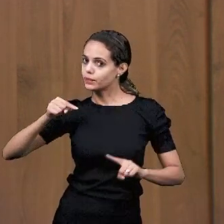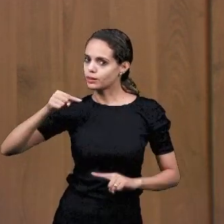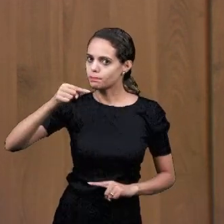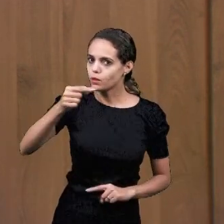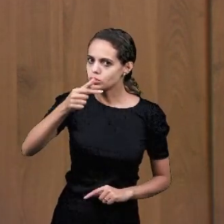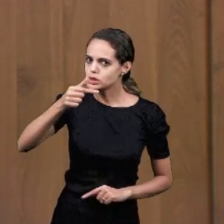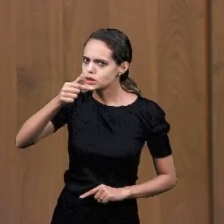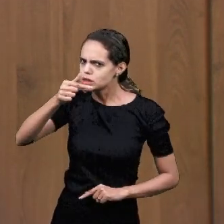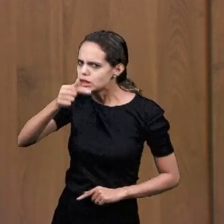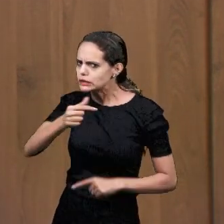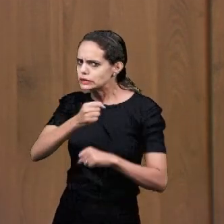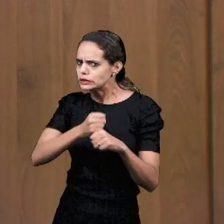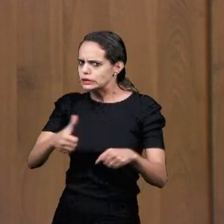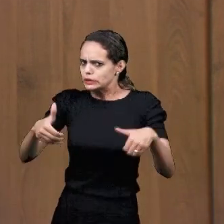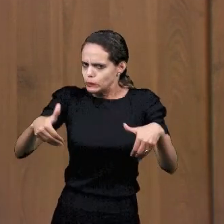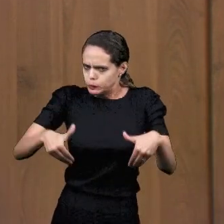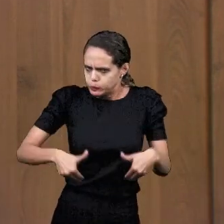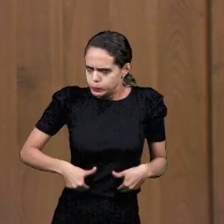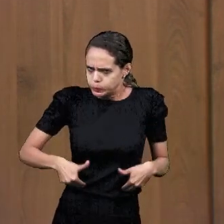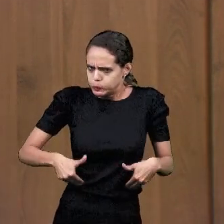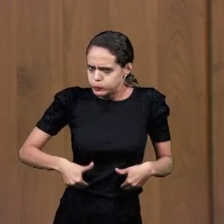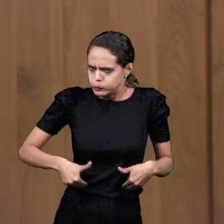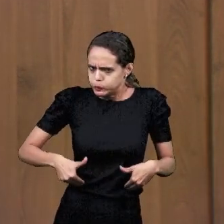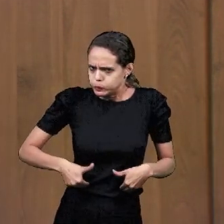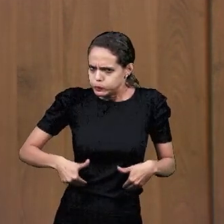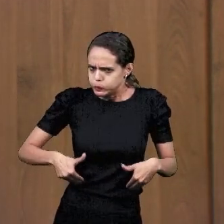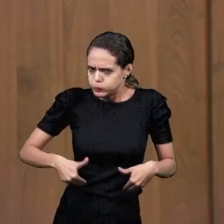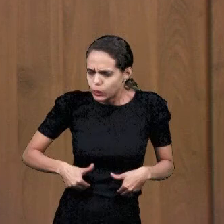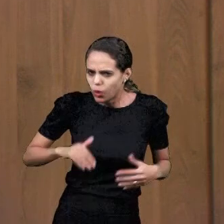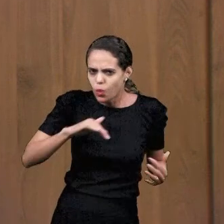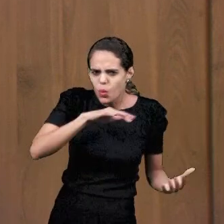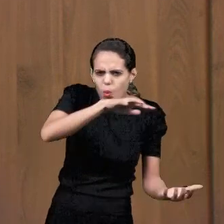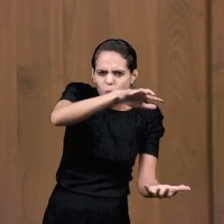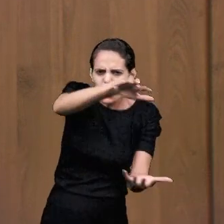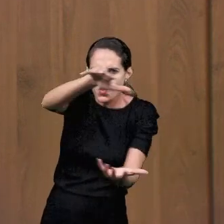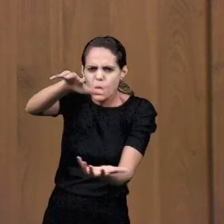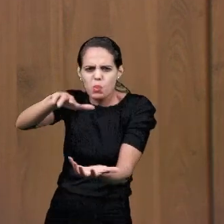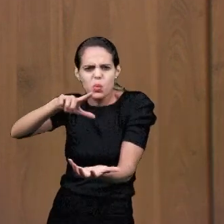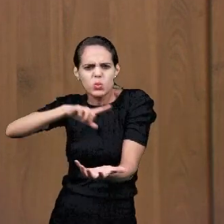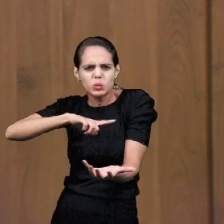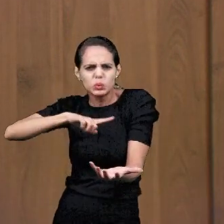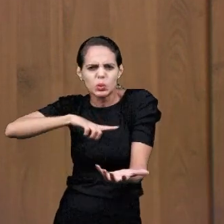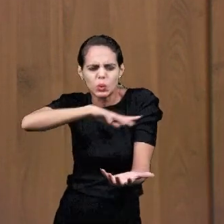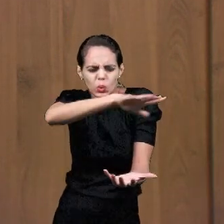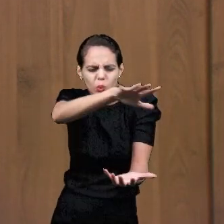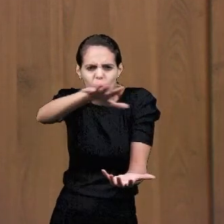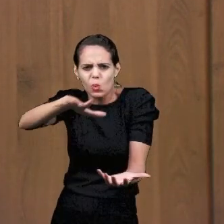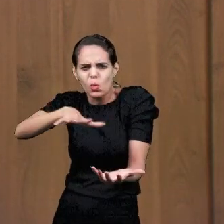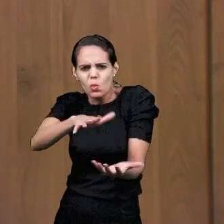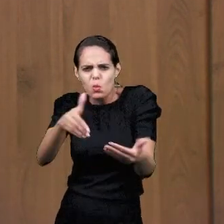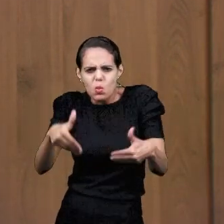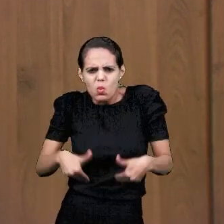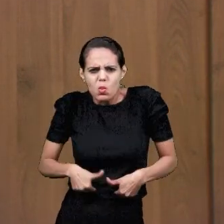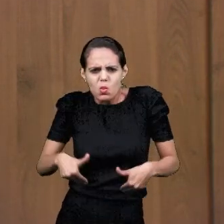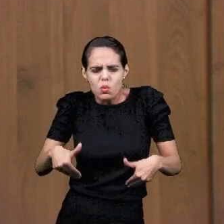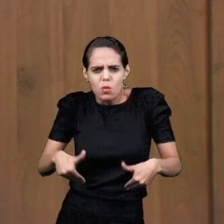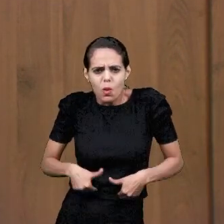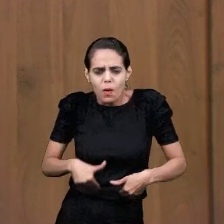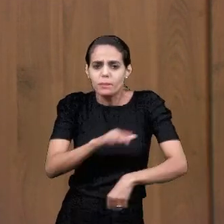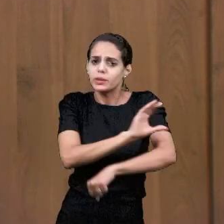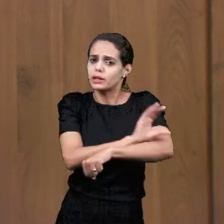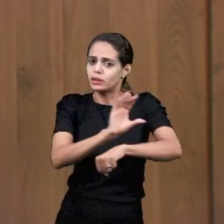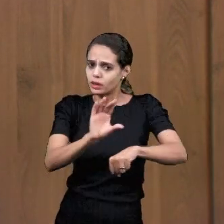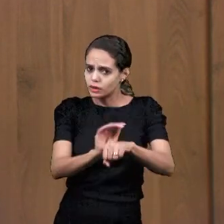commencé, dans la terre de Canaan, il y a eu la famine aussi. Et les frères de Joseph ont dû venir en Égypte pour acheter la nourriture.